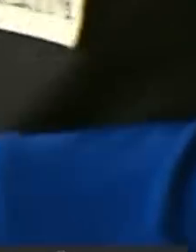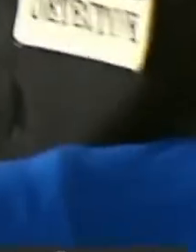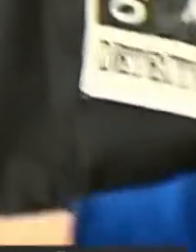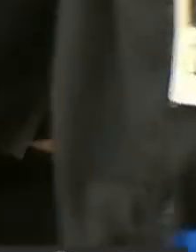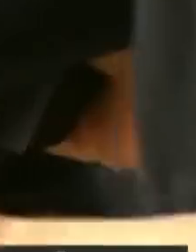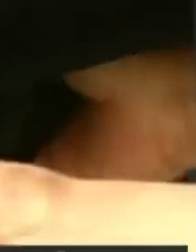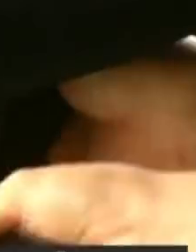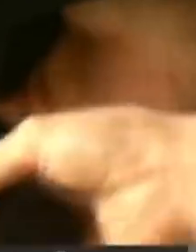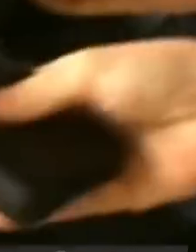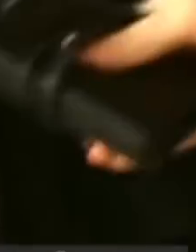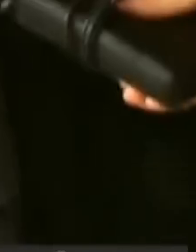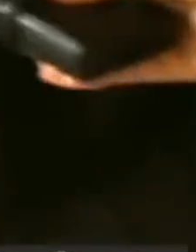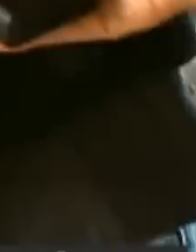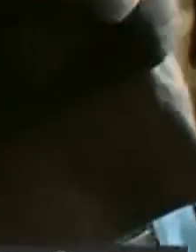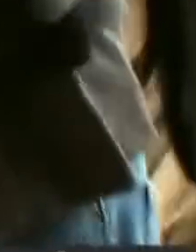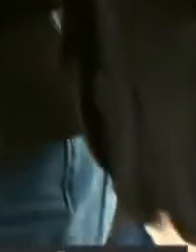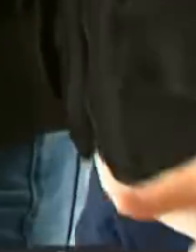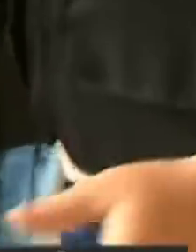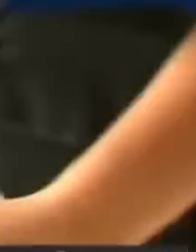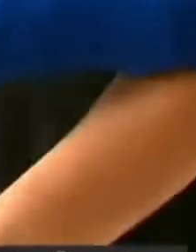시신 외 훼손하셨어요